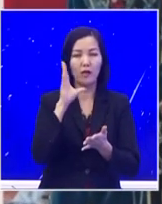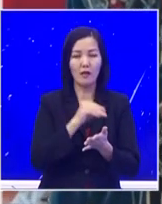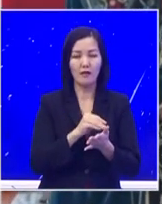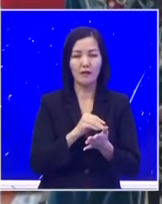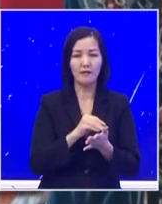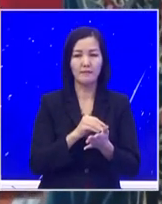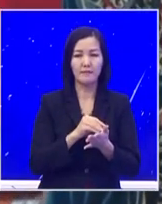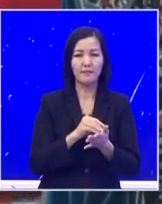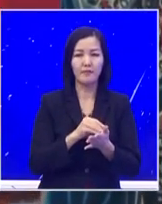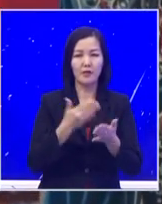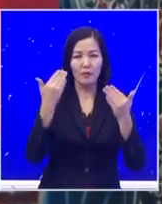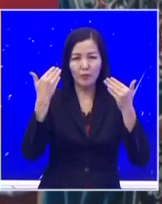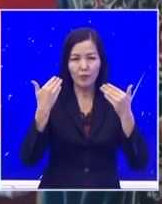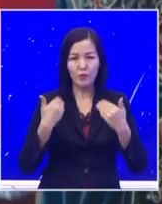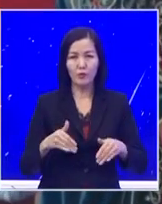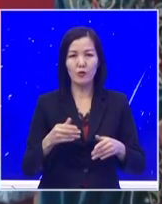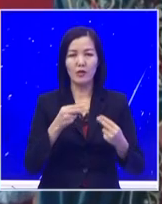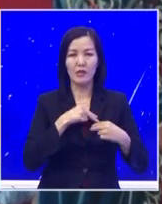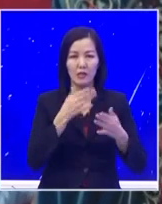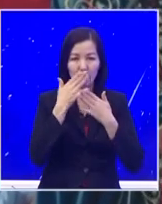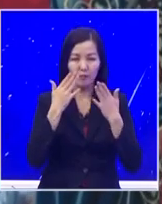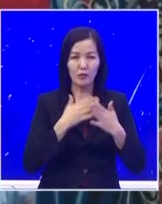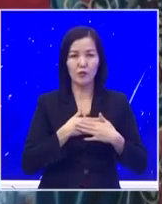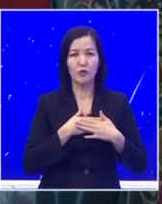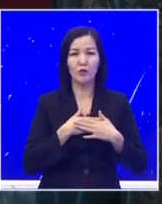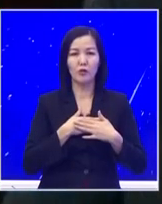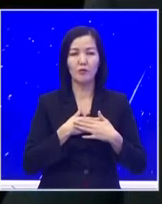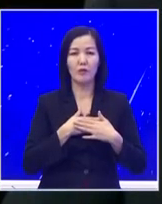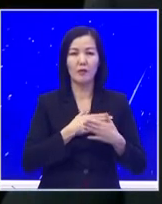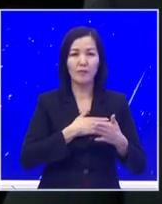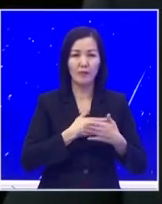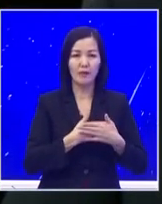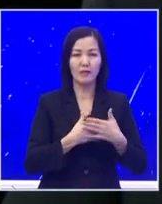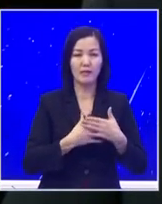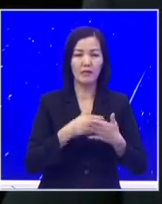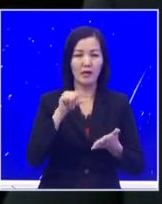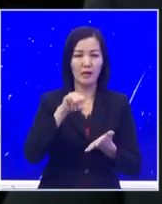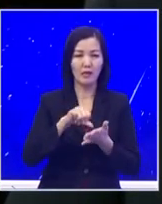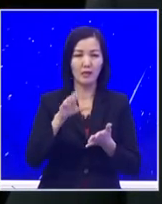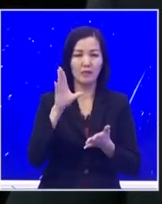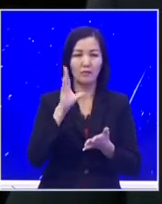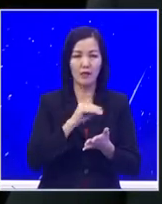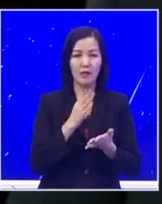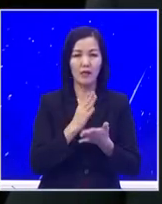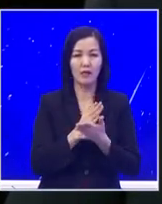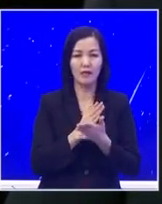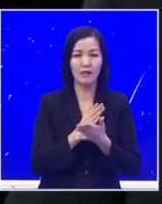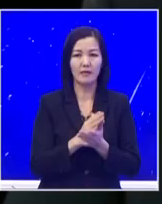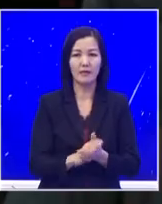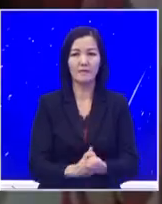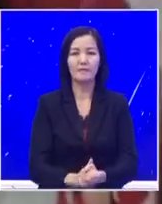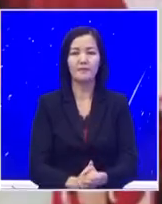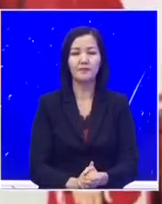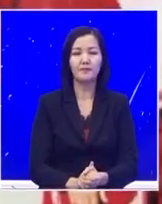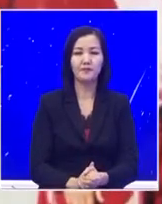бүкіл жан дүниесімен еңбекқорлығымен біздің өңірге бүкіл қазақ еліне белгілі әншілер деп айтуға